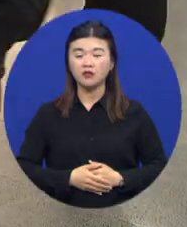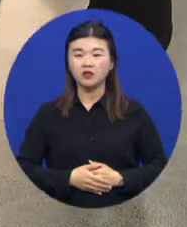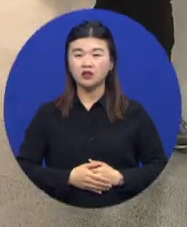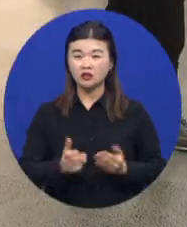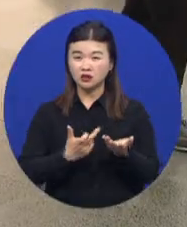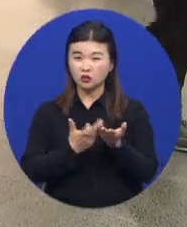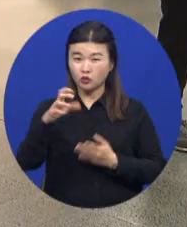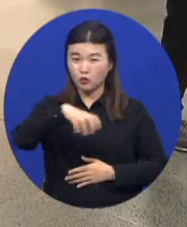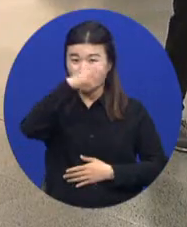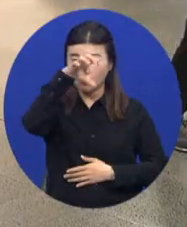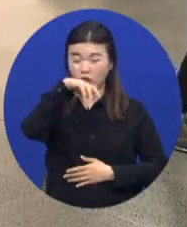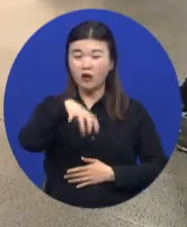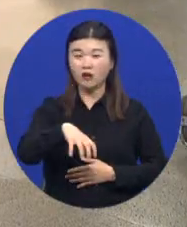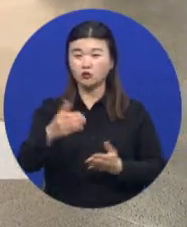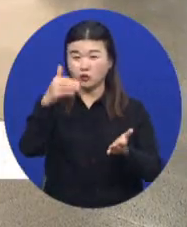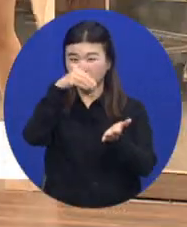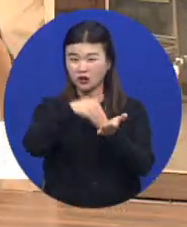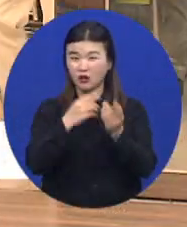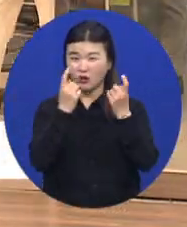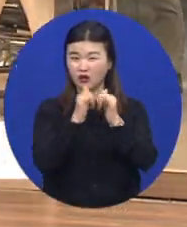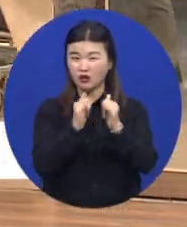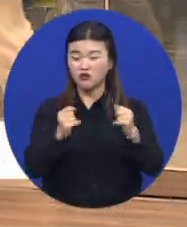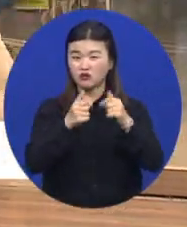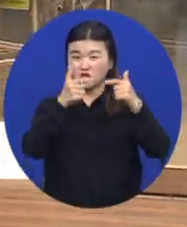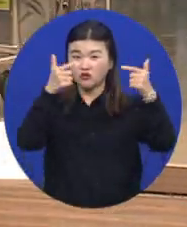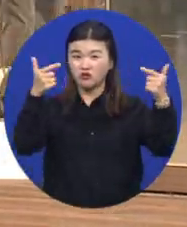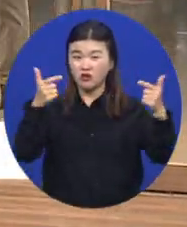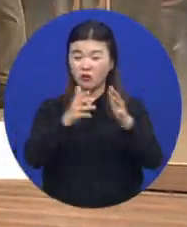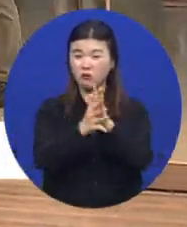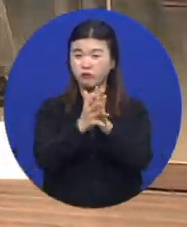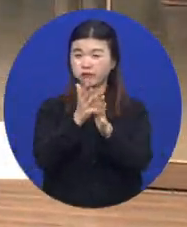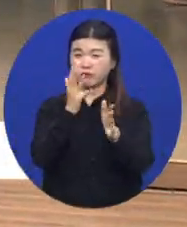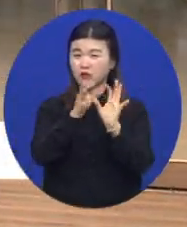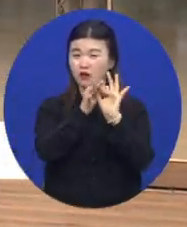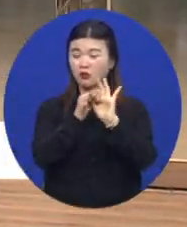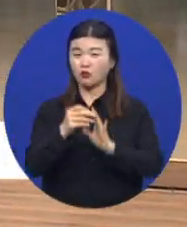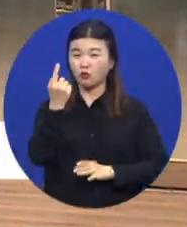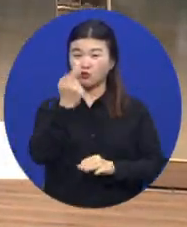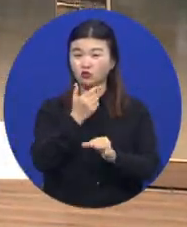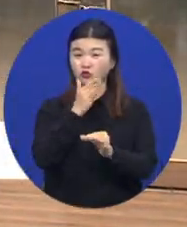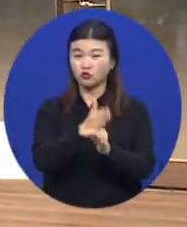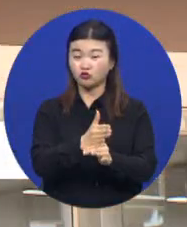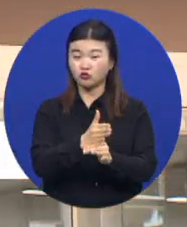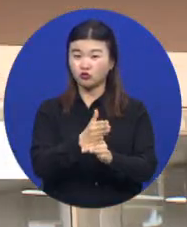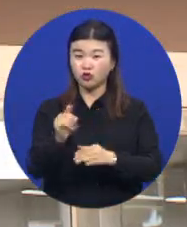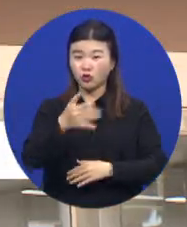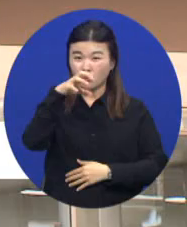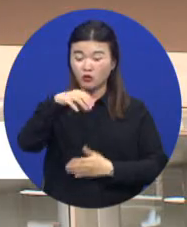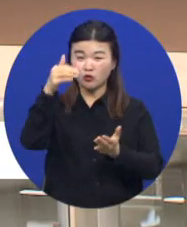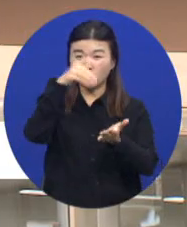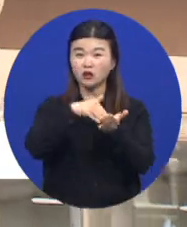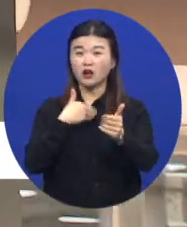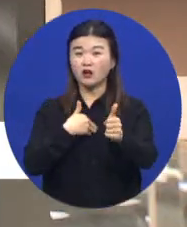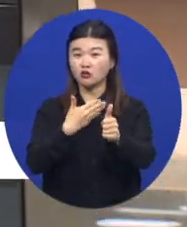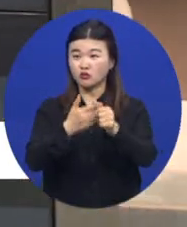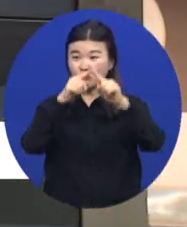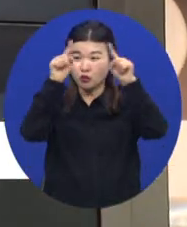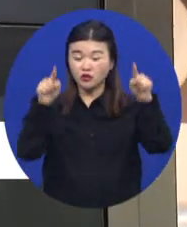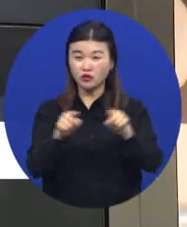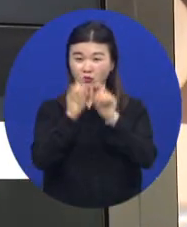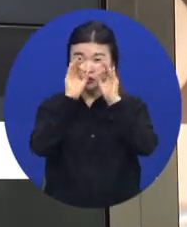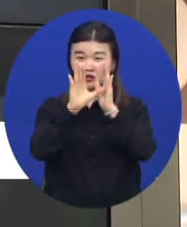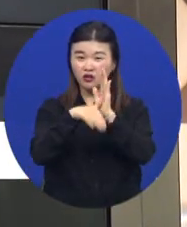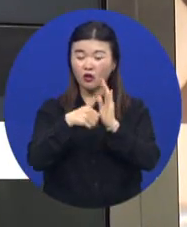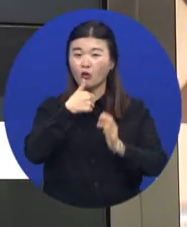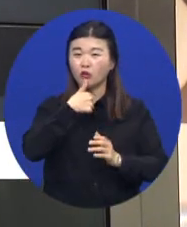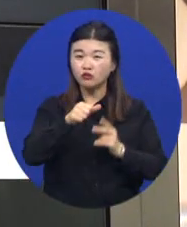제주 공항 도착 대합실에 관광객들이 줄을 지어 꼬리를 물고 들어옵니다. 항공기 도착을 알려주는 모니터에는